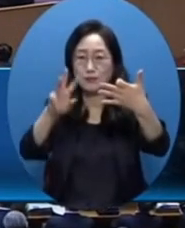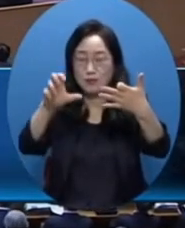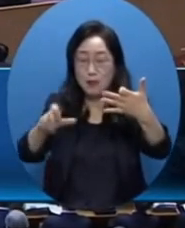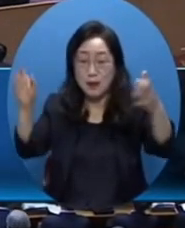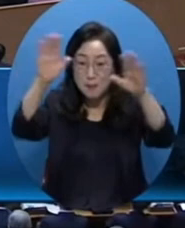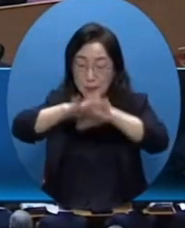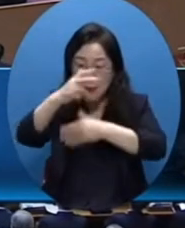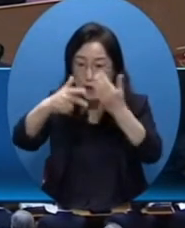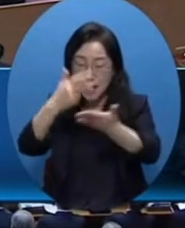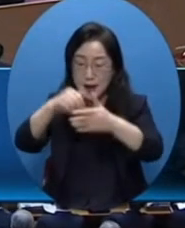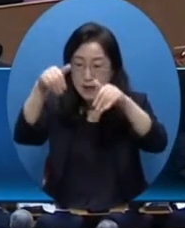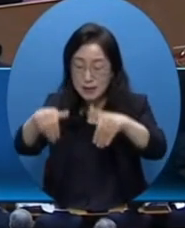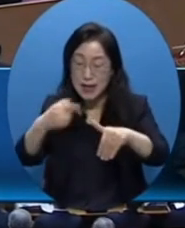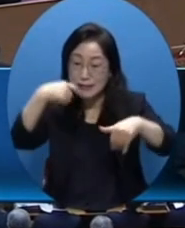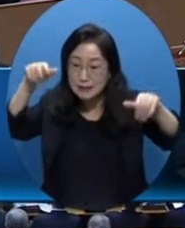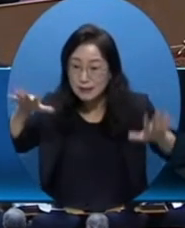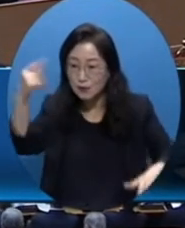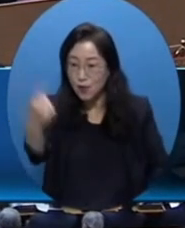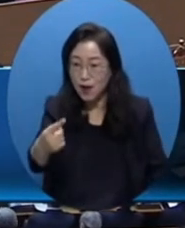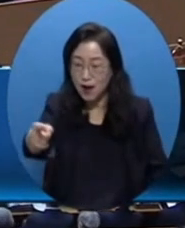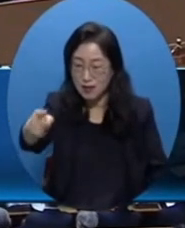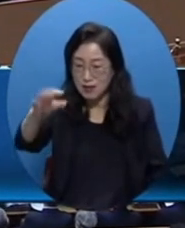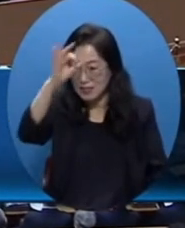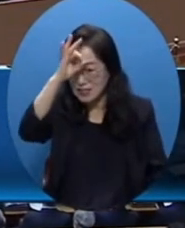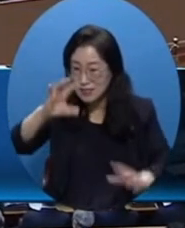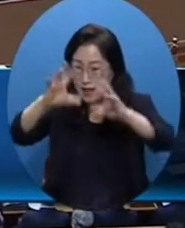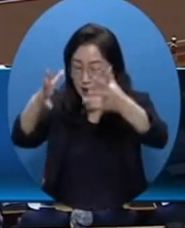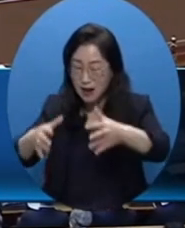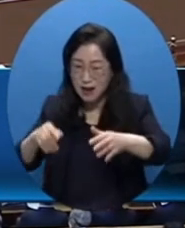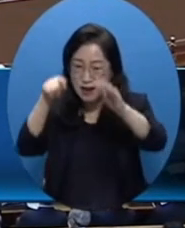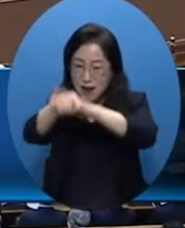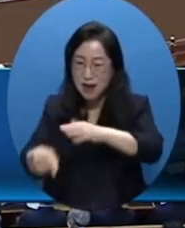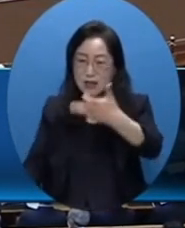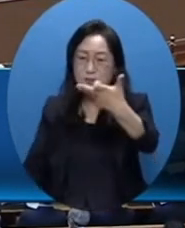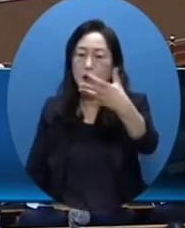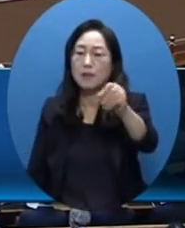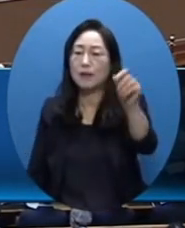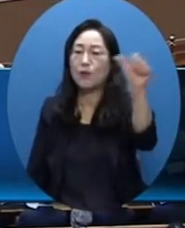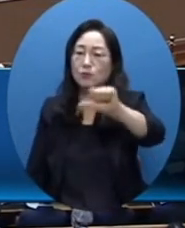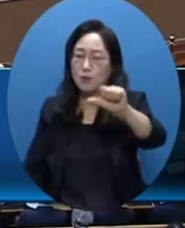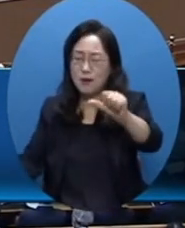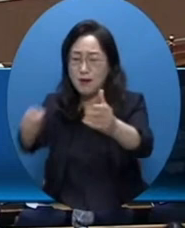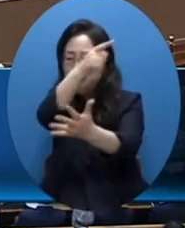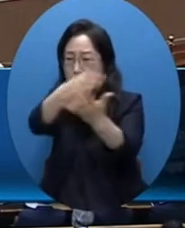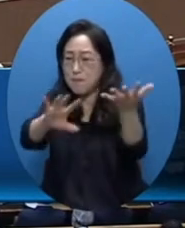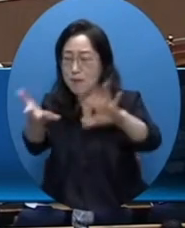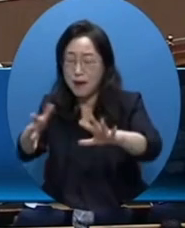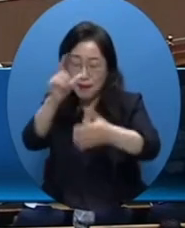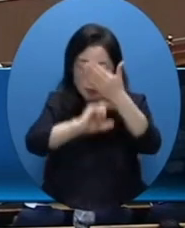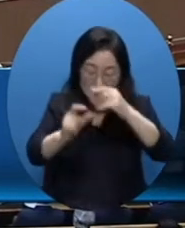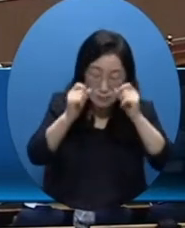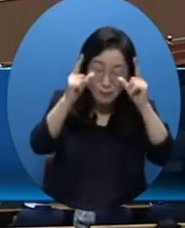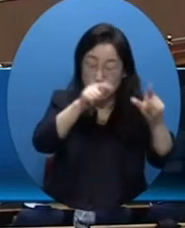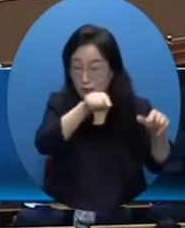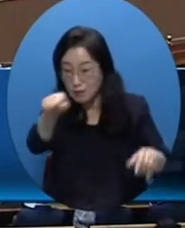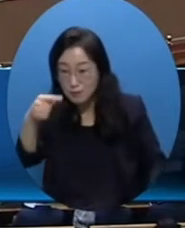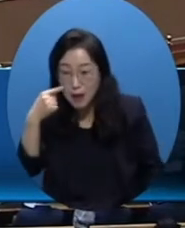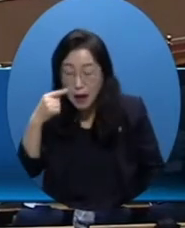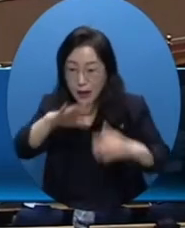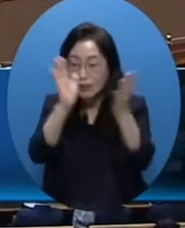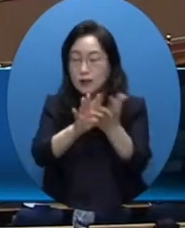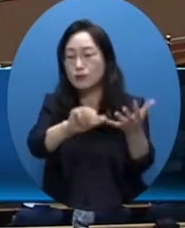사자가 나와서 아수르 진영에 있는 군사 18만 5천 명을 친지라. 아침에 일찍 일어나 보니 다